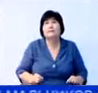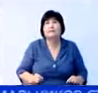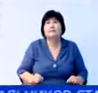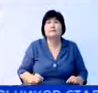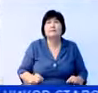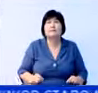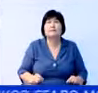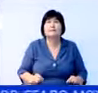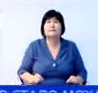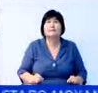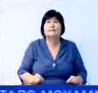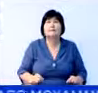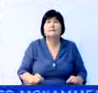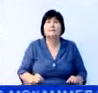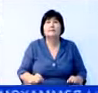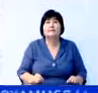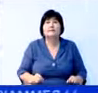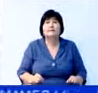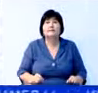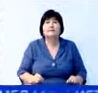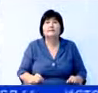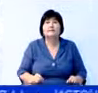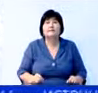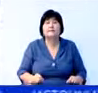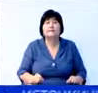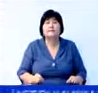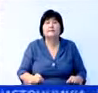Досхан Сатпай, телеканал Кызылорда, при содействии пресс-службы администрации города Байконур.